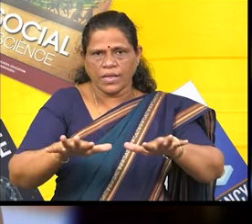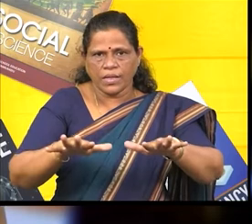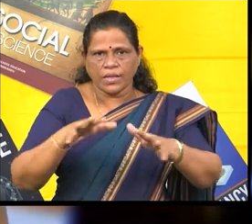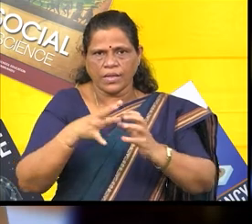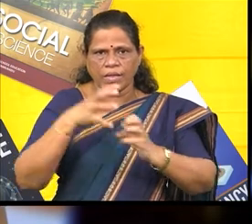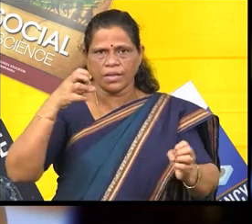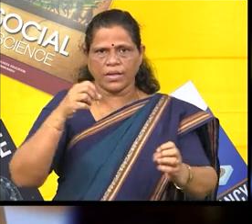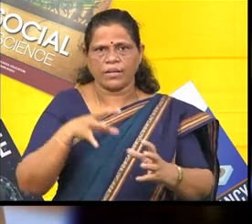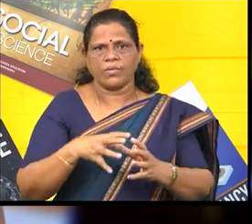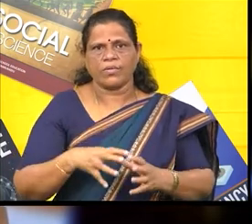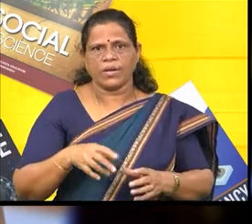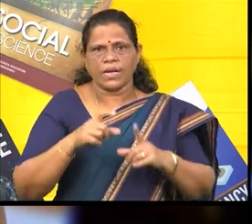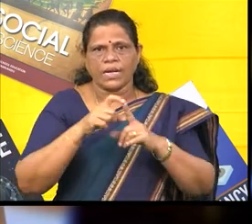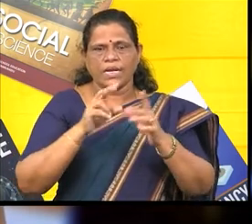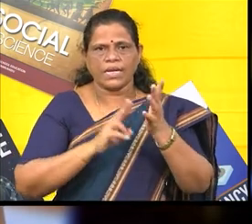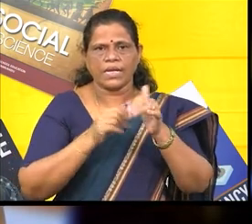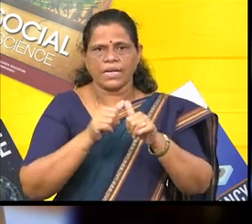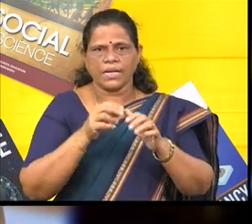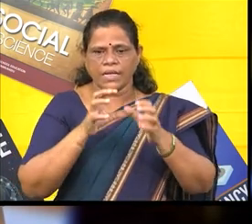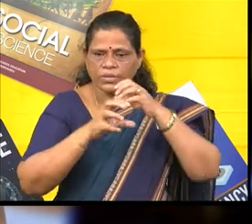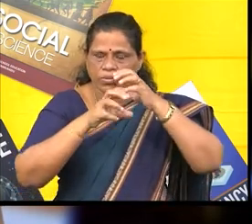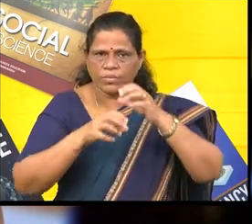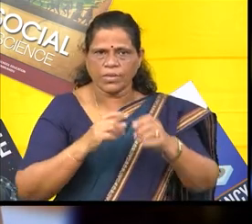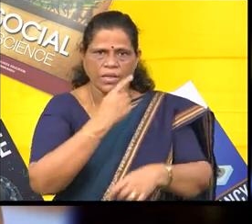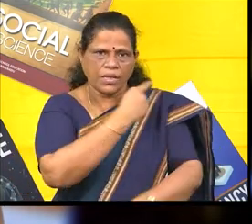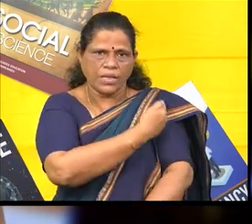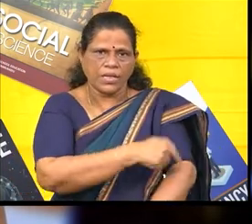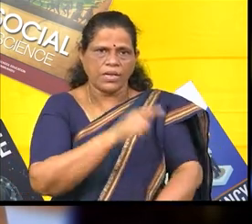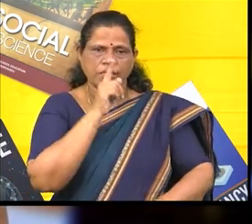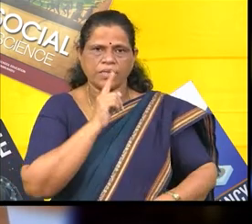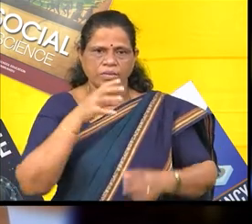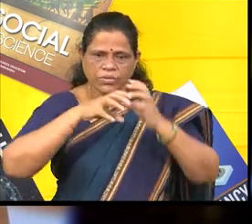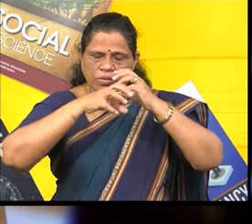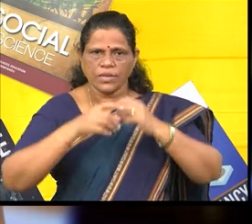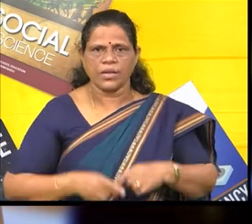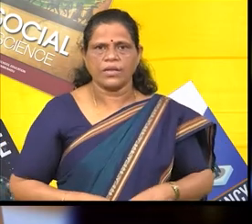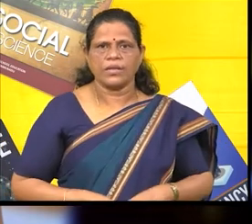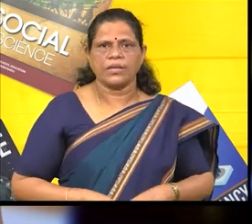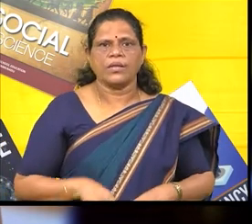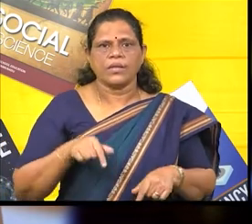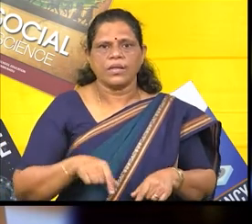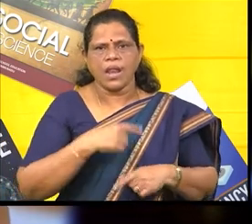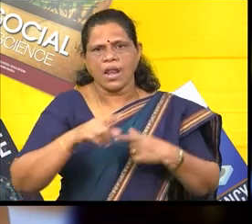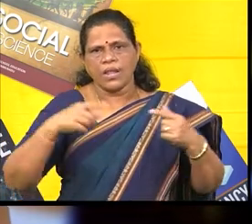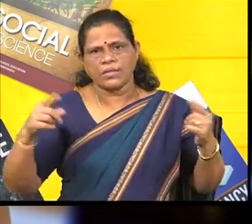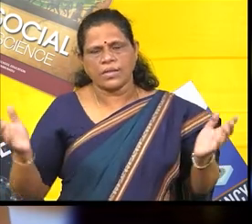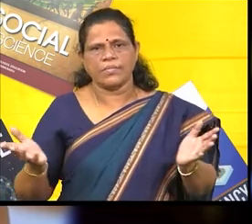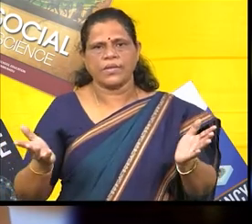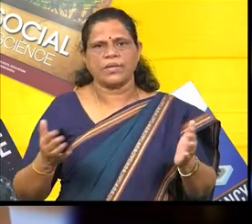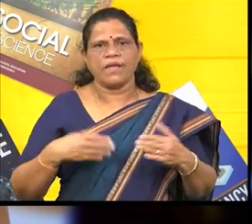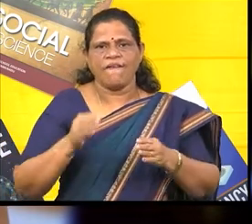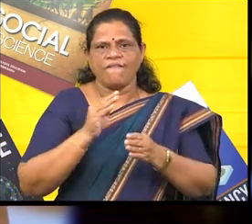கைரேகைகளை எடுக்கக்கூடிய நுட்பங்களாக இருக்கட்டும், இந்த டிஎன்ஏ டெஸ்ட்டாக இருக்கட்டும், இந்த இரத்த சோதனைகளாக இருக்கட்டும், எல்லாத்துலேயுமே நம்ம என்ன பண்ணுவாங்க,